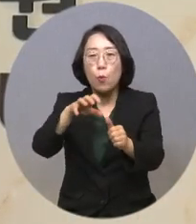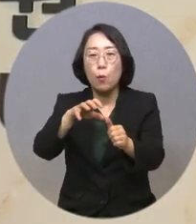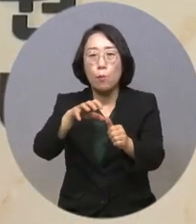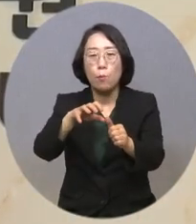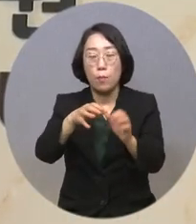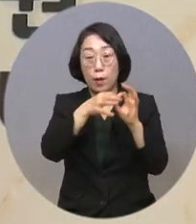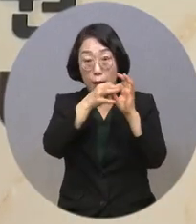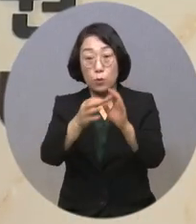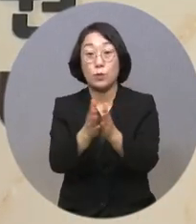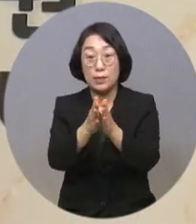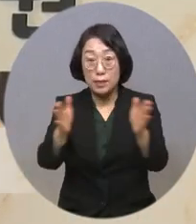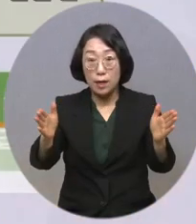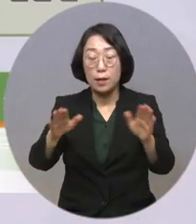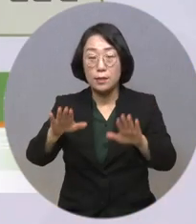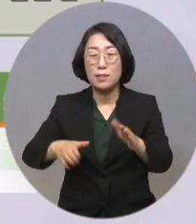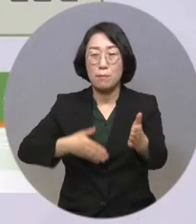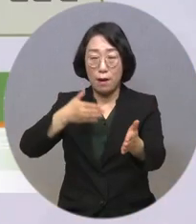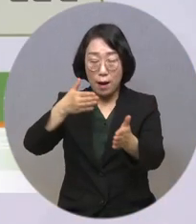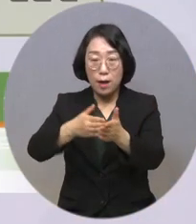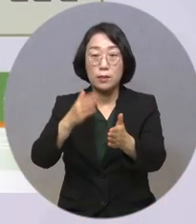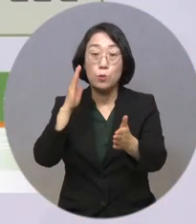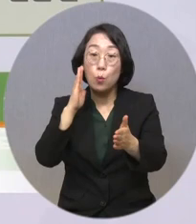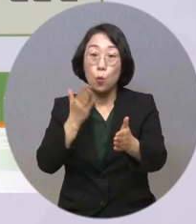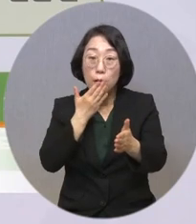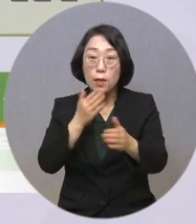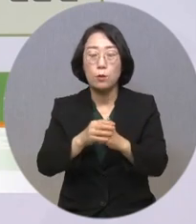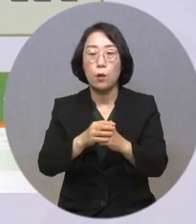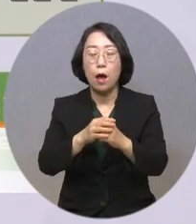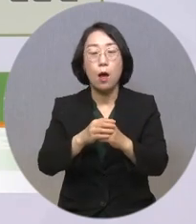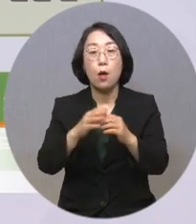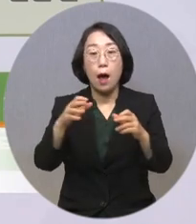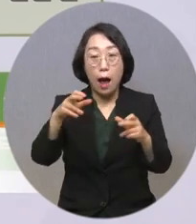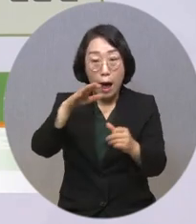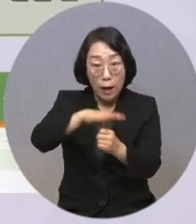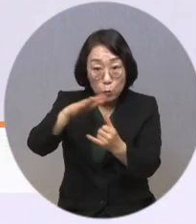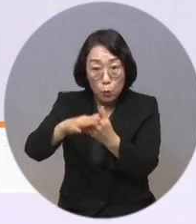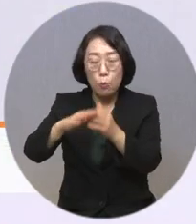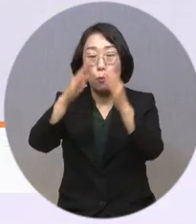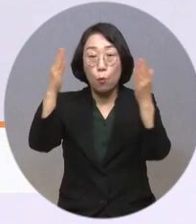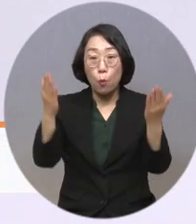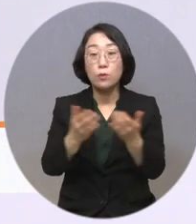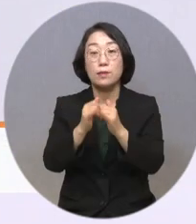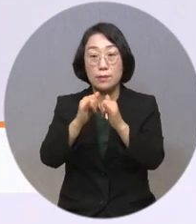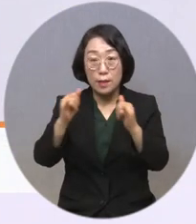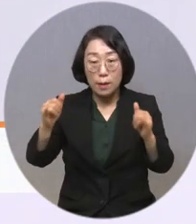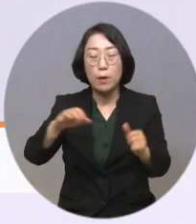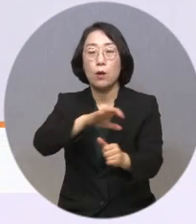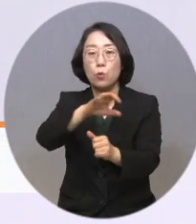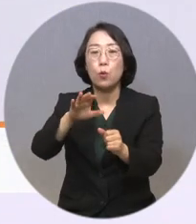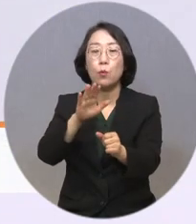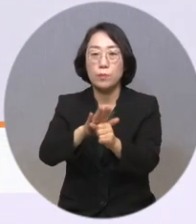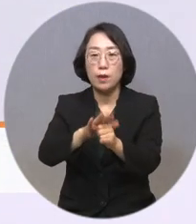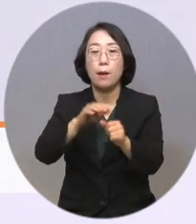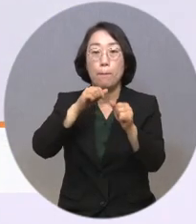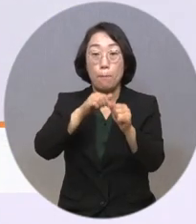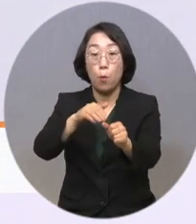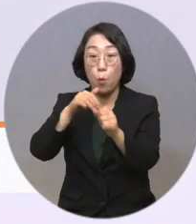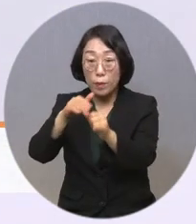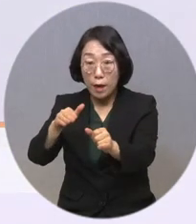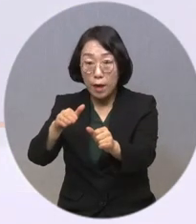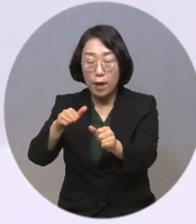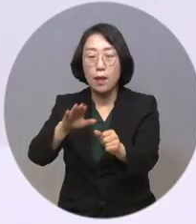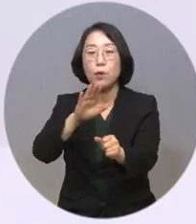있는 가운데 현재까지 노인과 아동 장애인 등 돌봄이 필요한 도민에게 돌봄 지원 4 를 파견해 서비스를